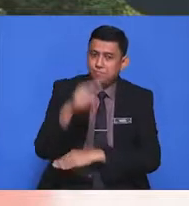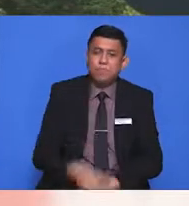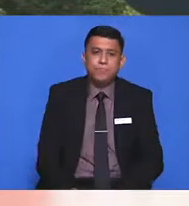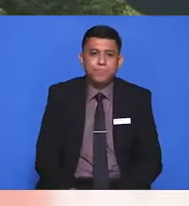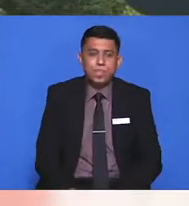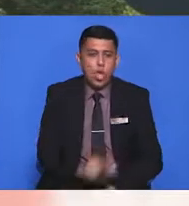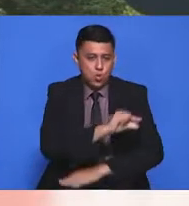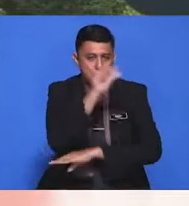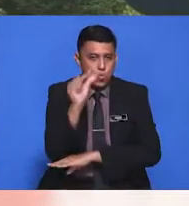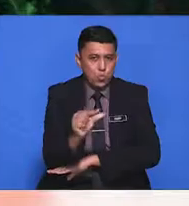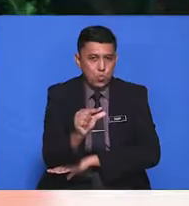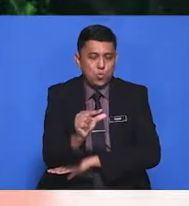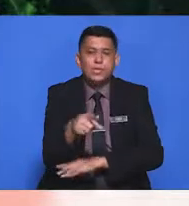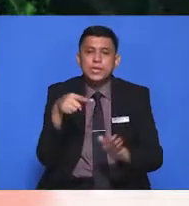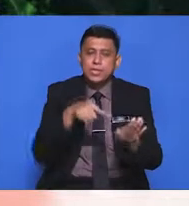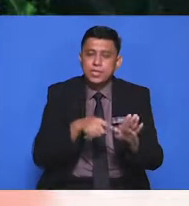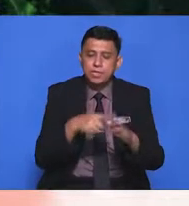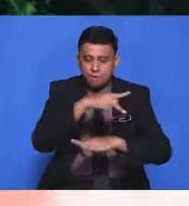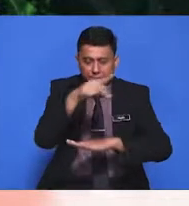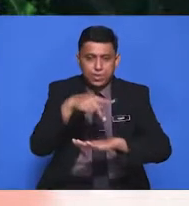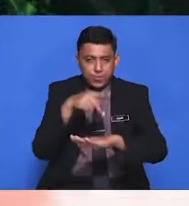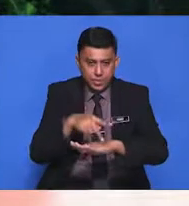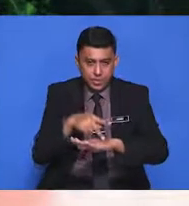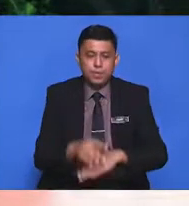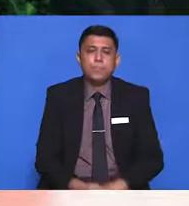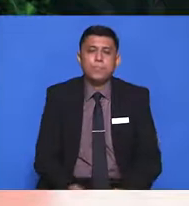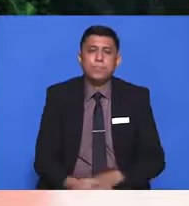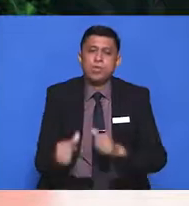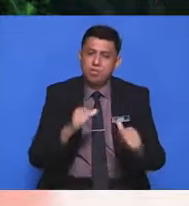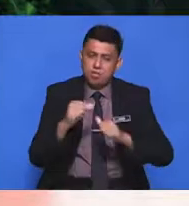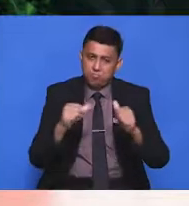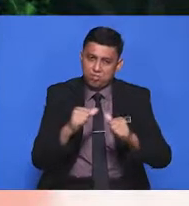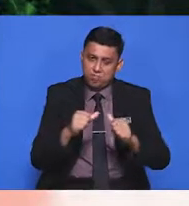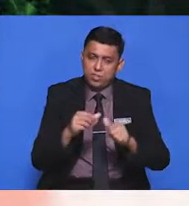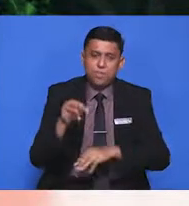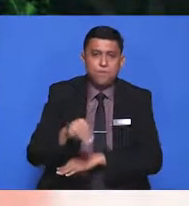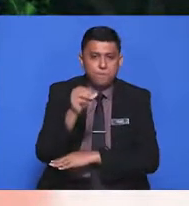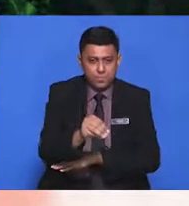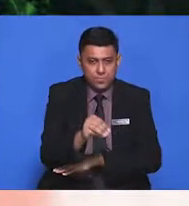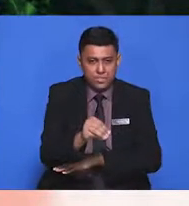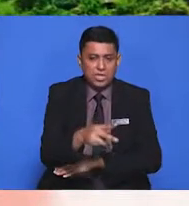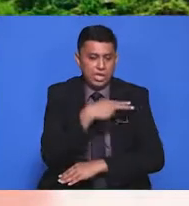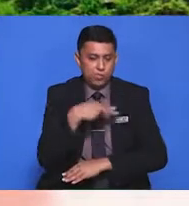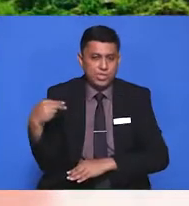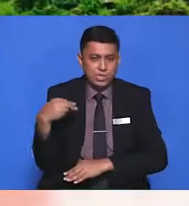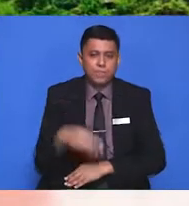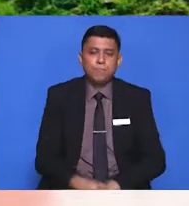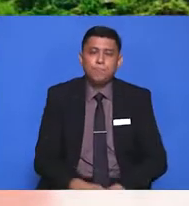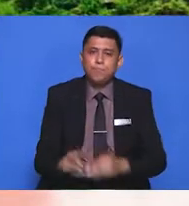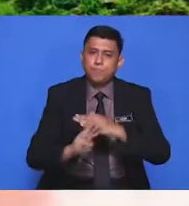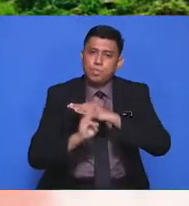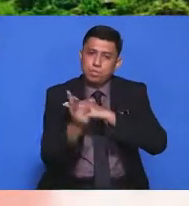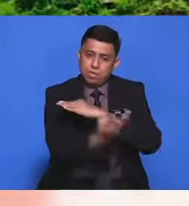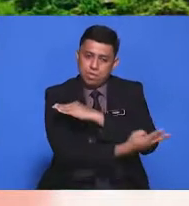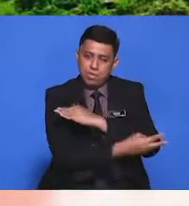Pigigan, Filipina. Aktiviti pertanian, padi teres di Tegalalang, Bali, Indonesia. Kawasan